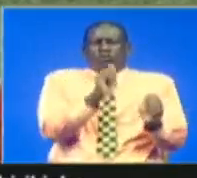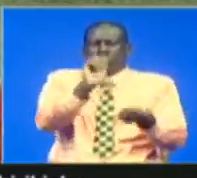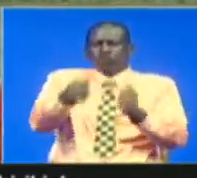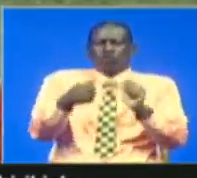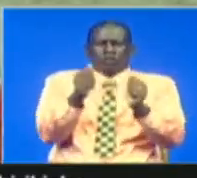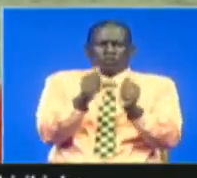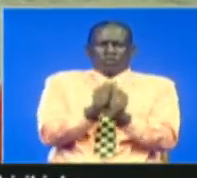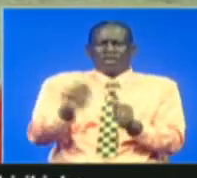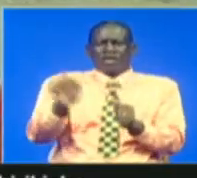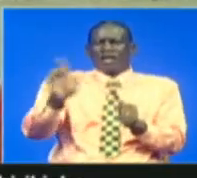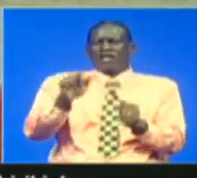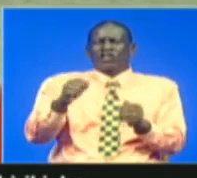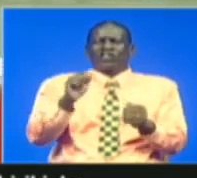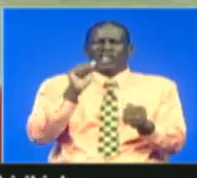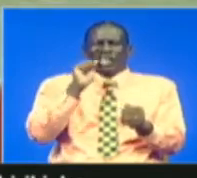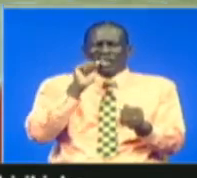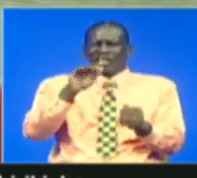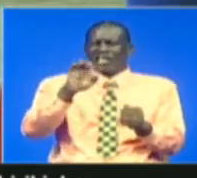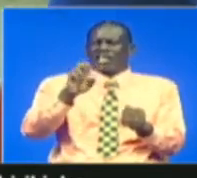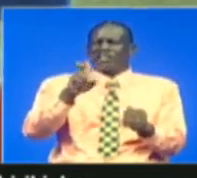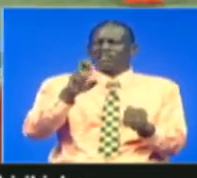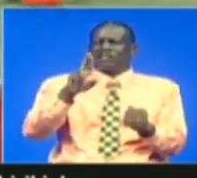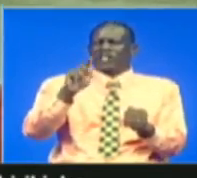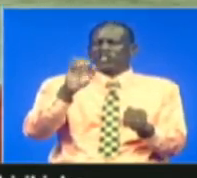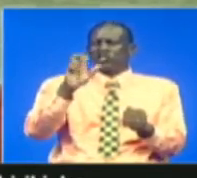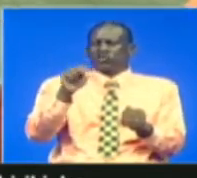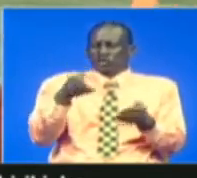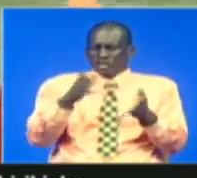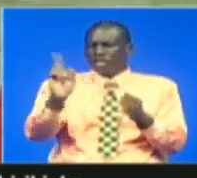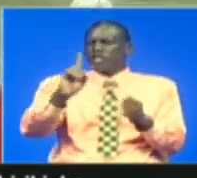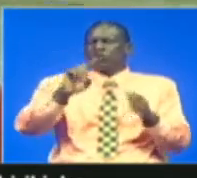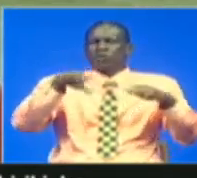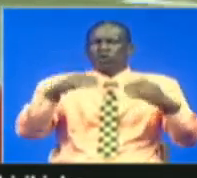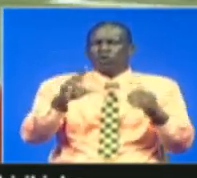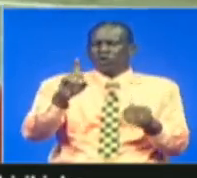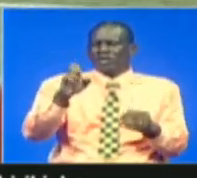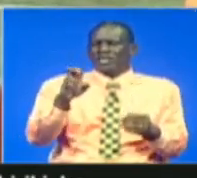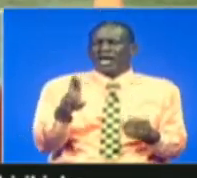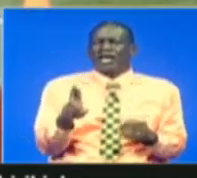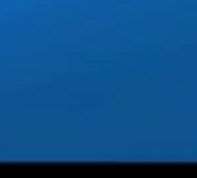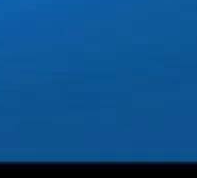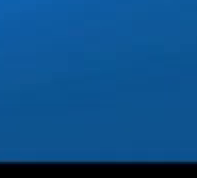wa ligi kuu ya Uingereza Everton hapa Nairobi au Dar es Salaam.